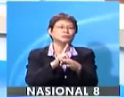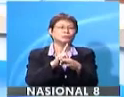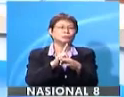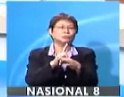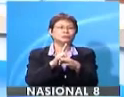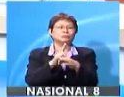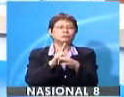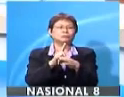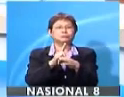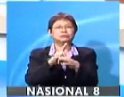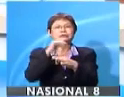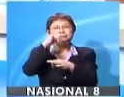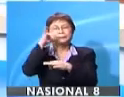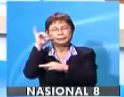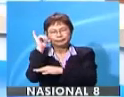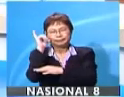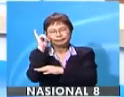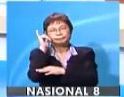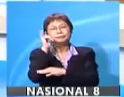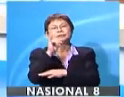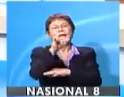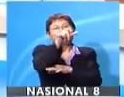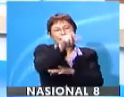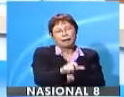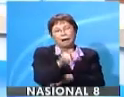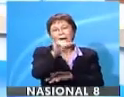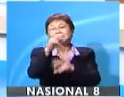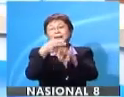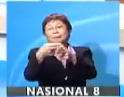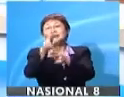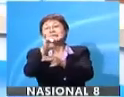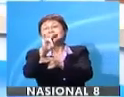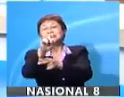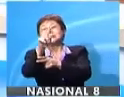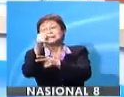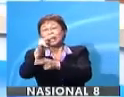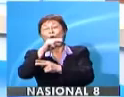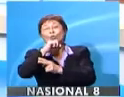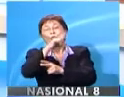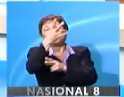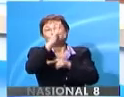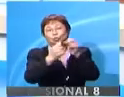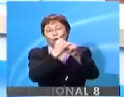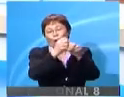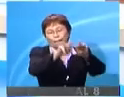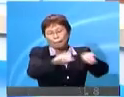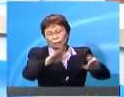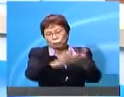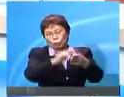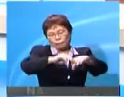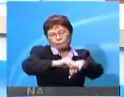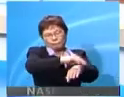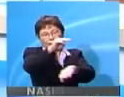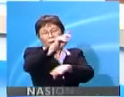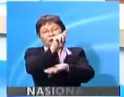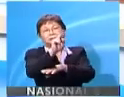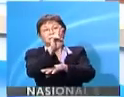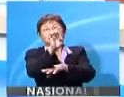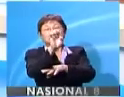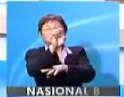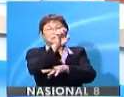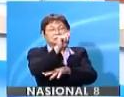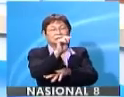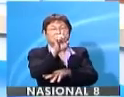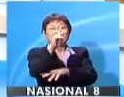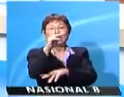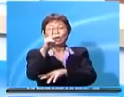Teluk Kumbar malam tadi. Mayat Intan Suraya Mawardi, 17 tahun, pelajar sebuah sekolah menengah di Teluk Kumbar,